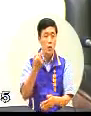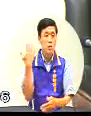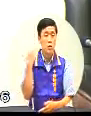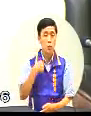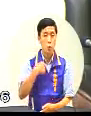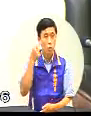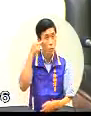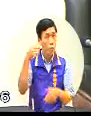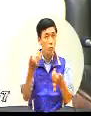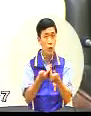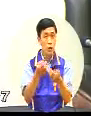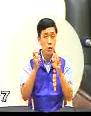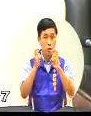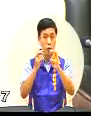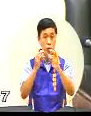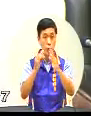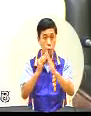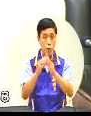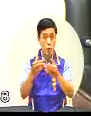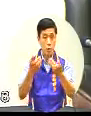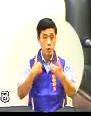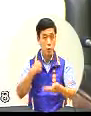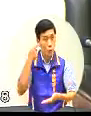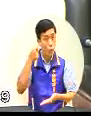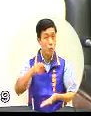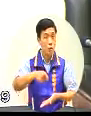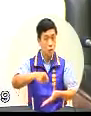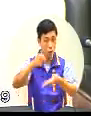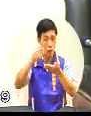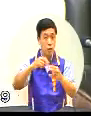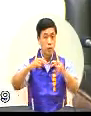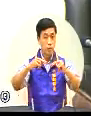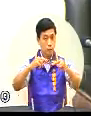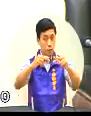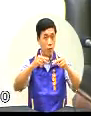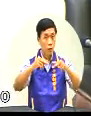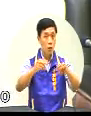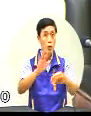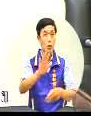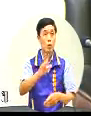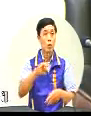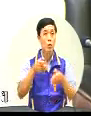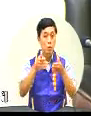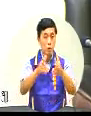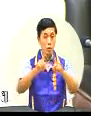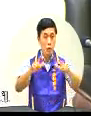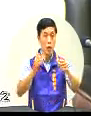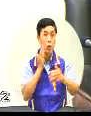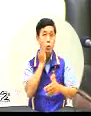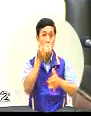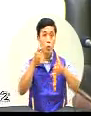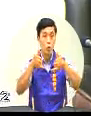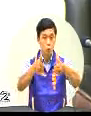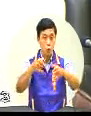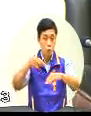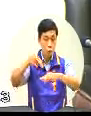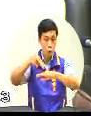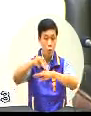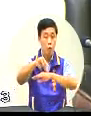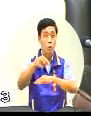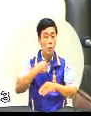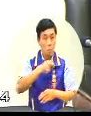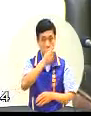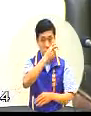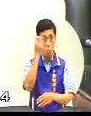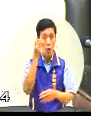们捷运局有把我们的意见给纳进去，后来有做修正。但是走到我们大顺路这一段来的时候，我发现还是一样，同